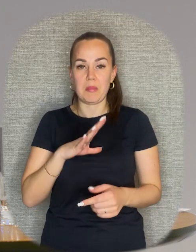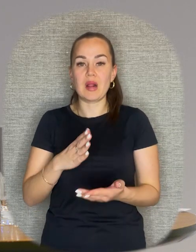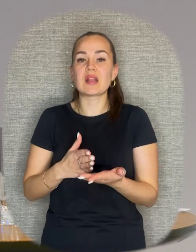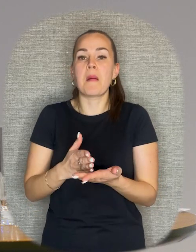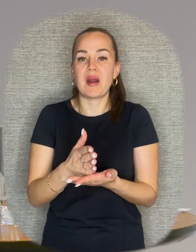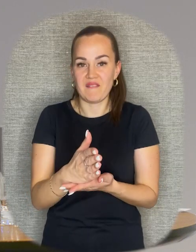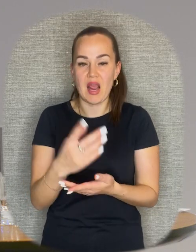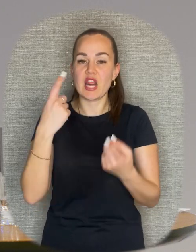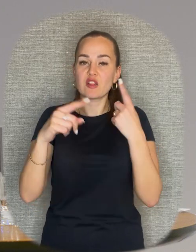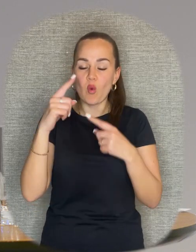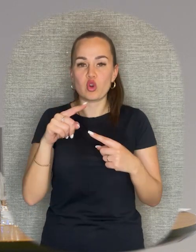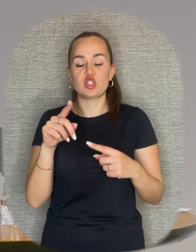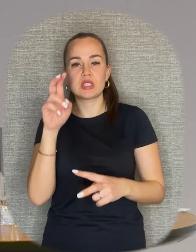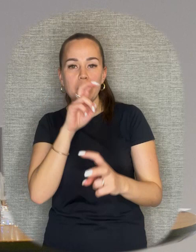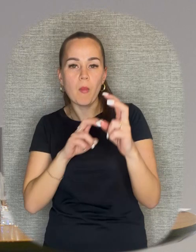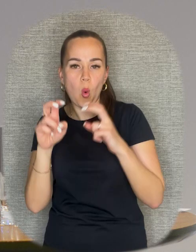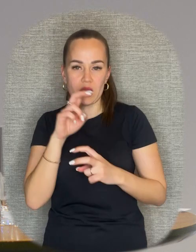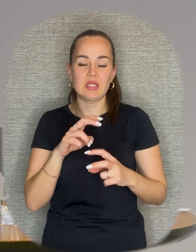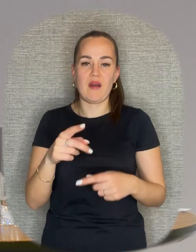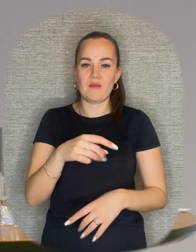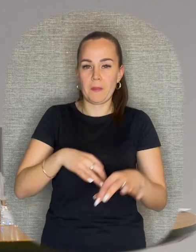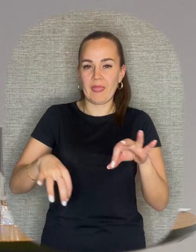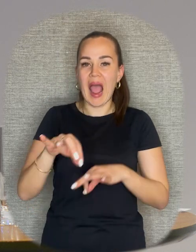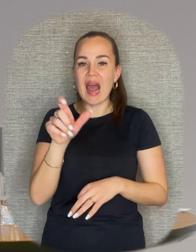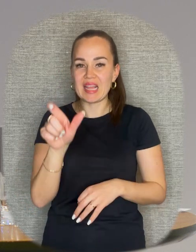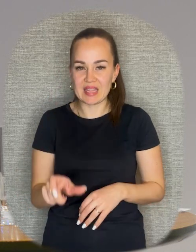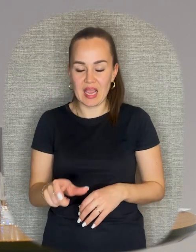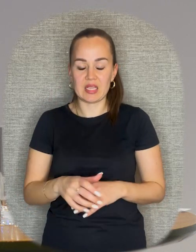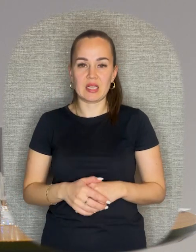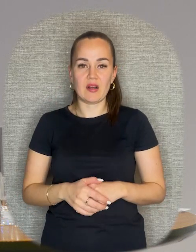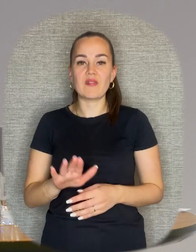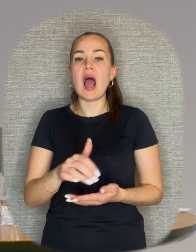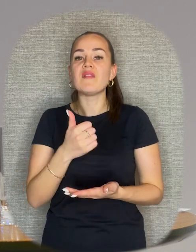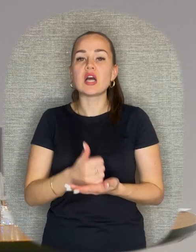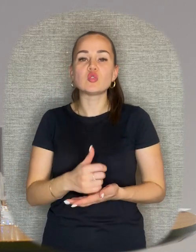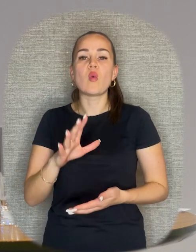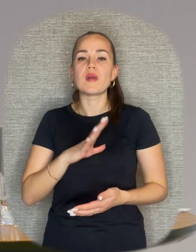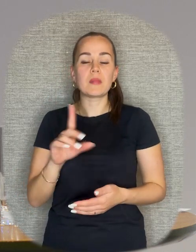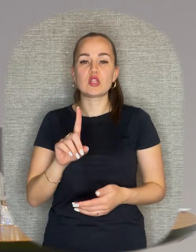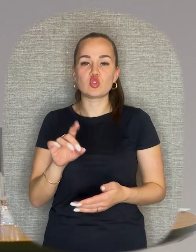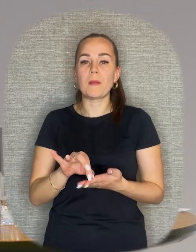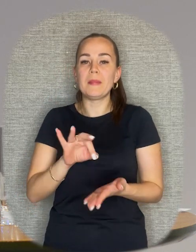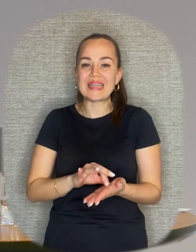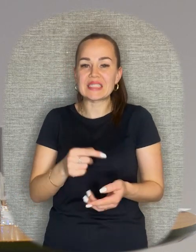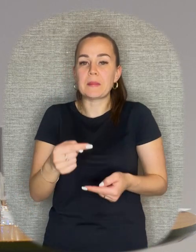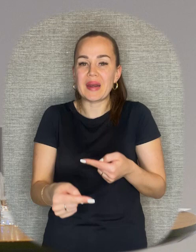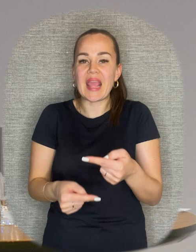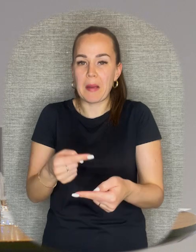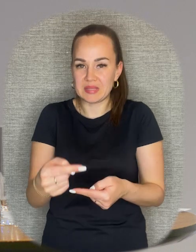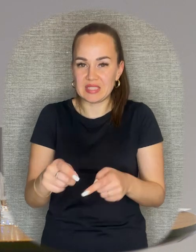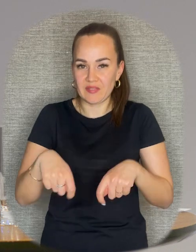степени определили и направление творческих поисков ленинградских Архитекторов в основе которых лежал принцип